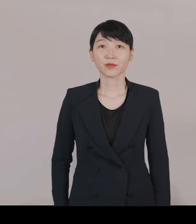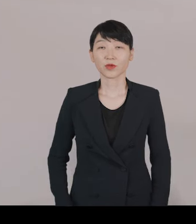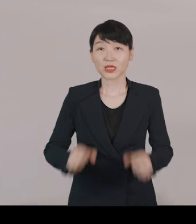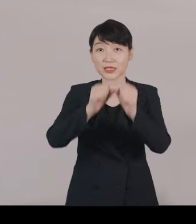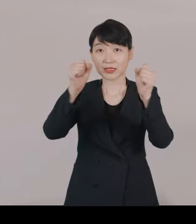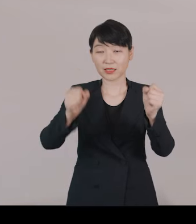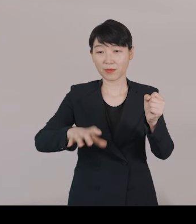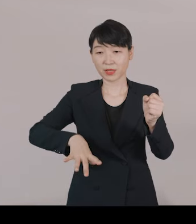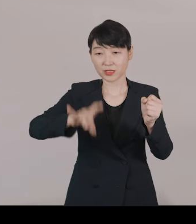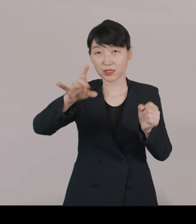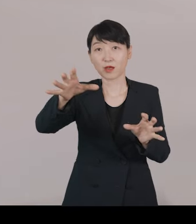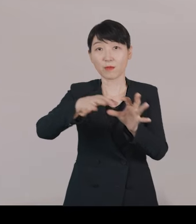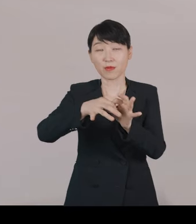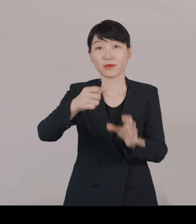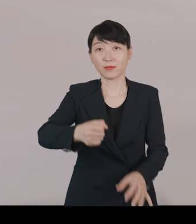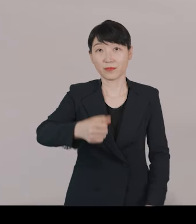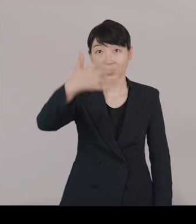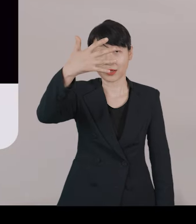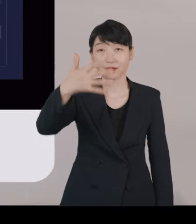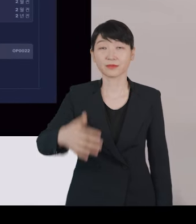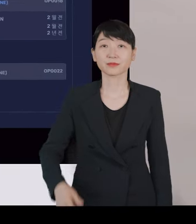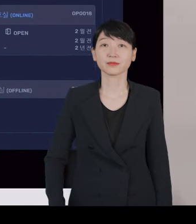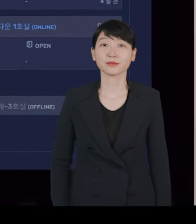오파스넷 시스템의 최초 접속 화면입니다.